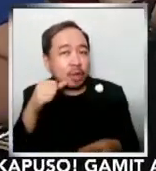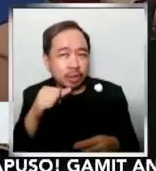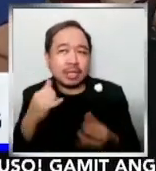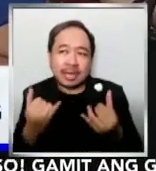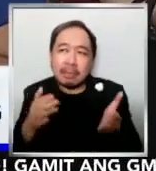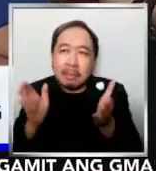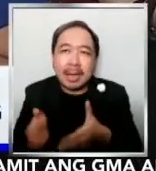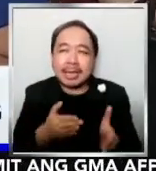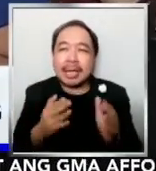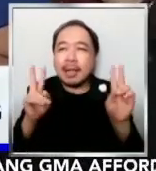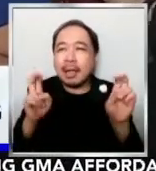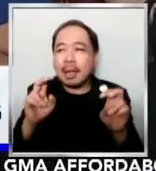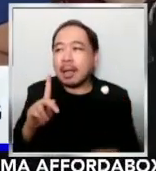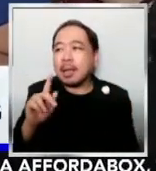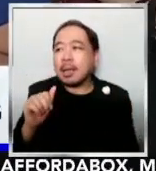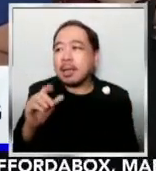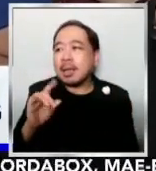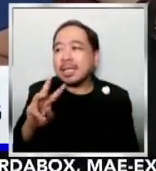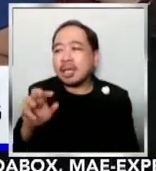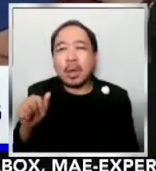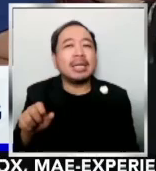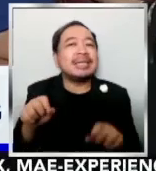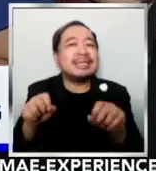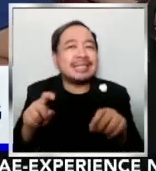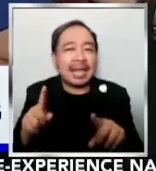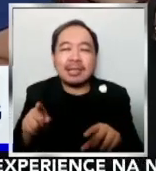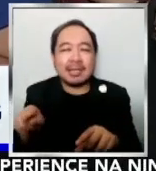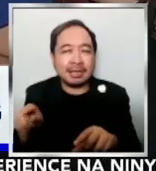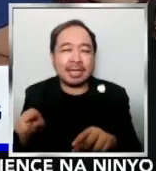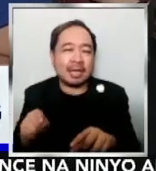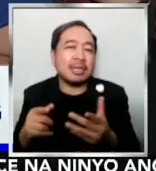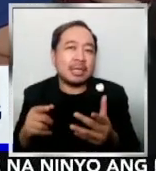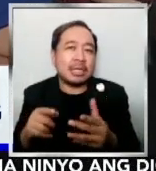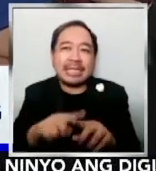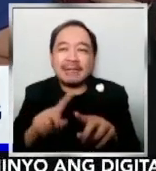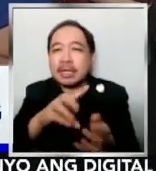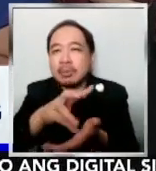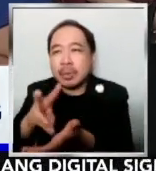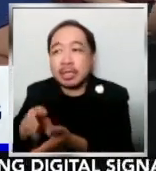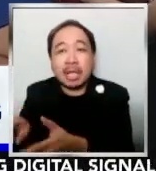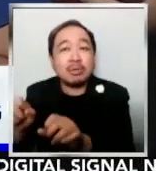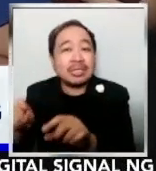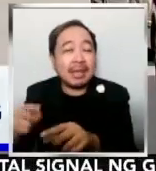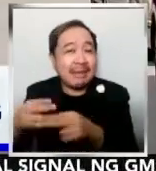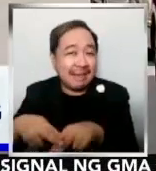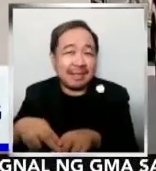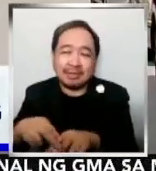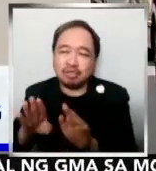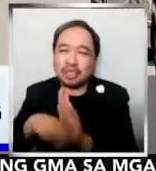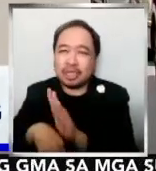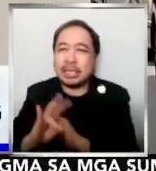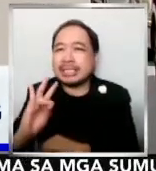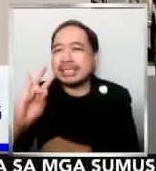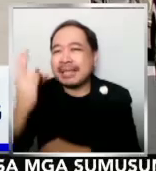Wheels program sa iba't ibang lokal na pamahalaan. Dito, mas murang mabibili ang mga itlog na nasa 7 pesos lang. Isa ang